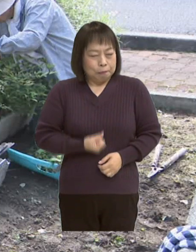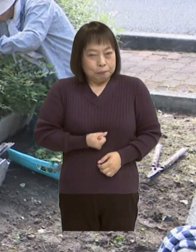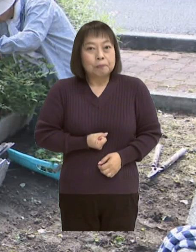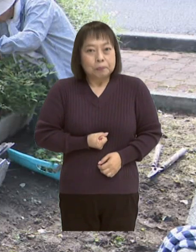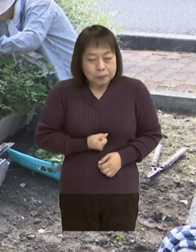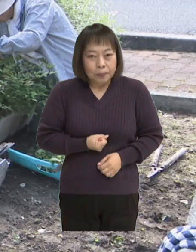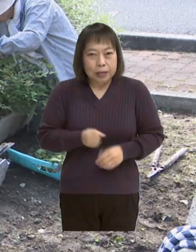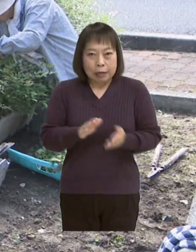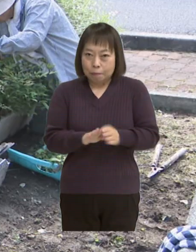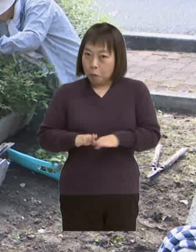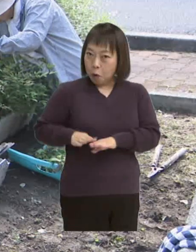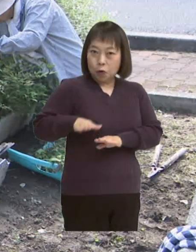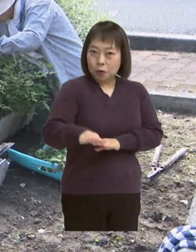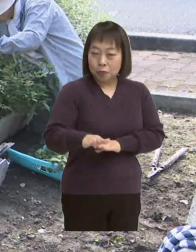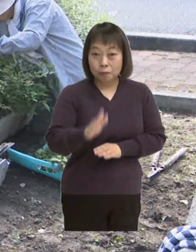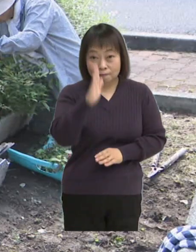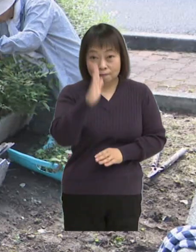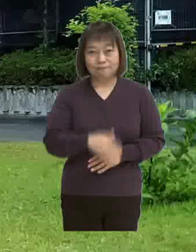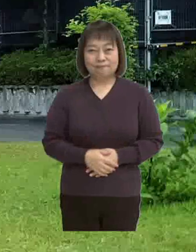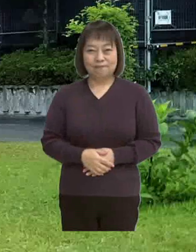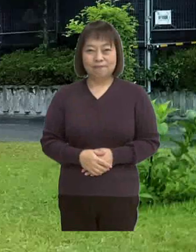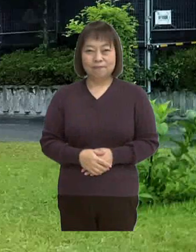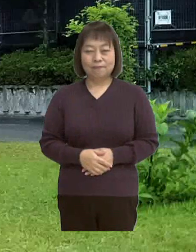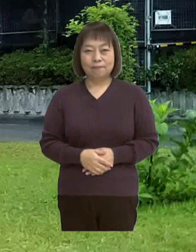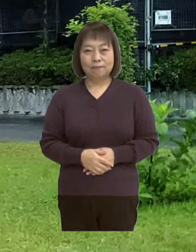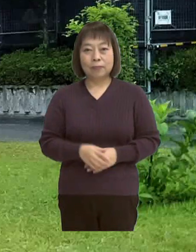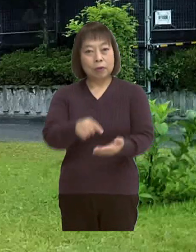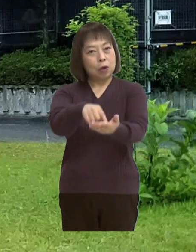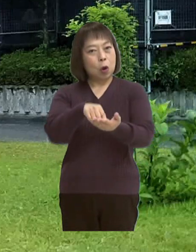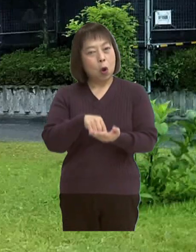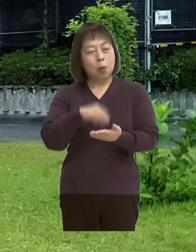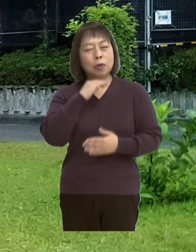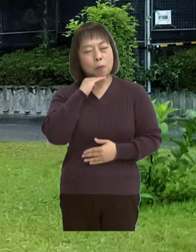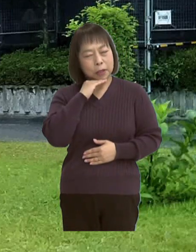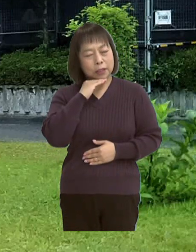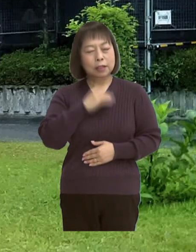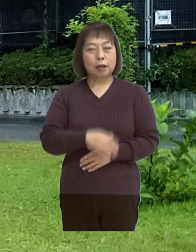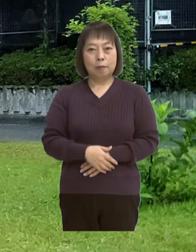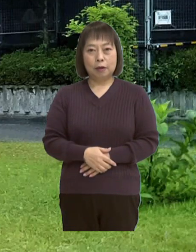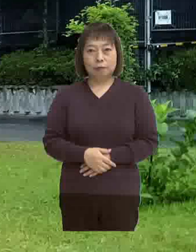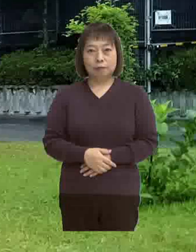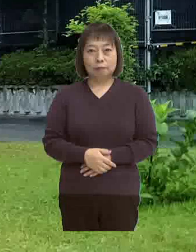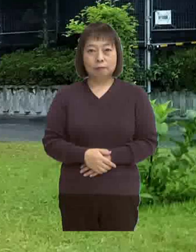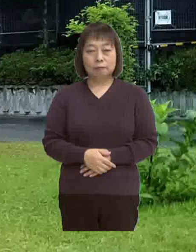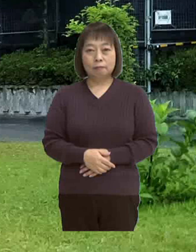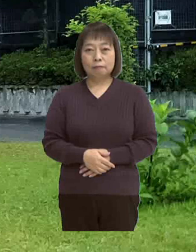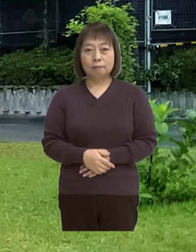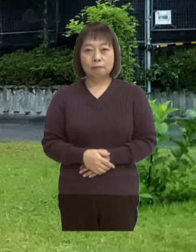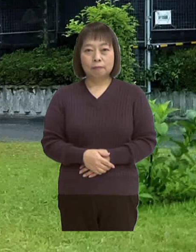出して一歩を踏み出してください。ご応募お待ちしています。